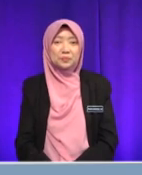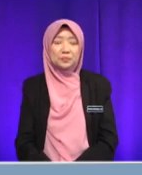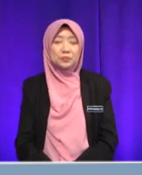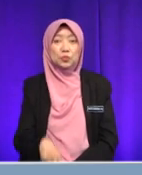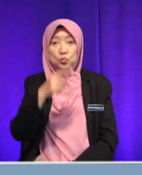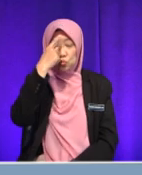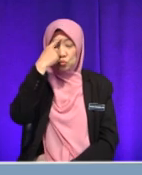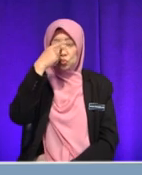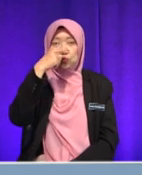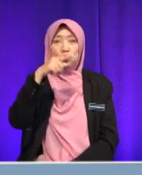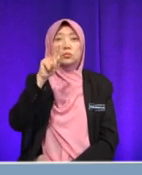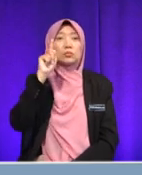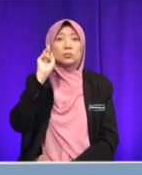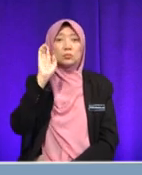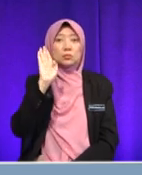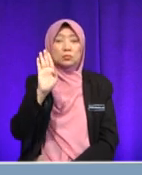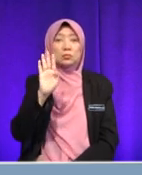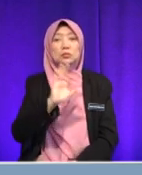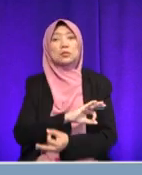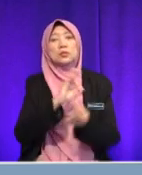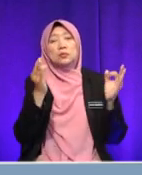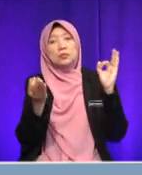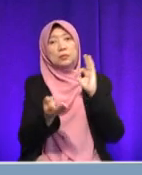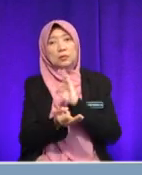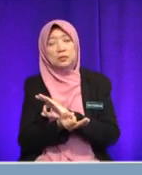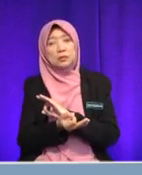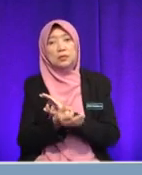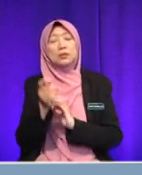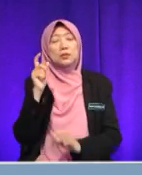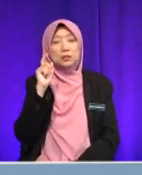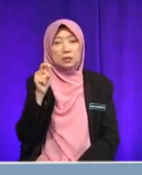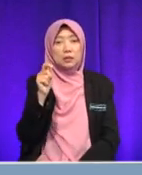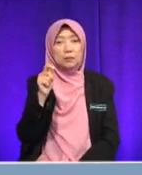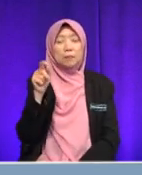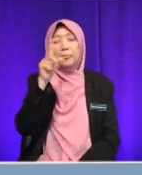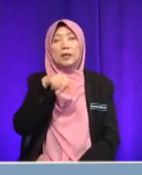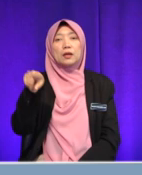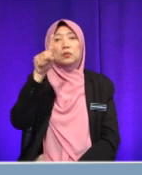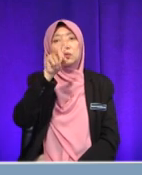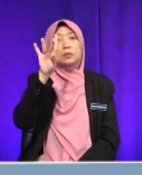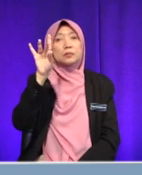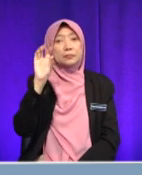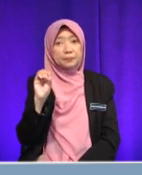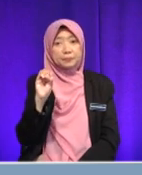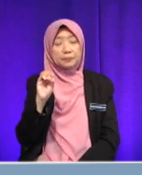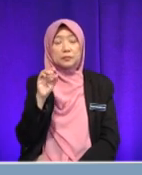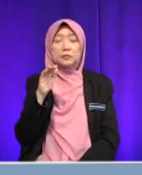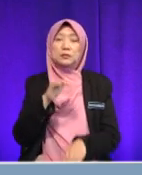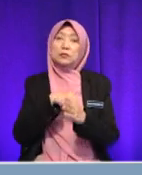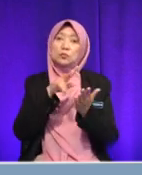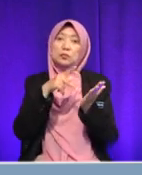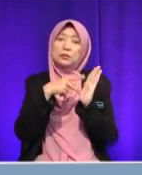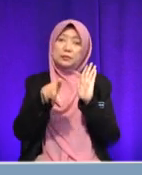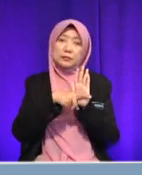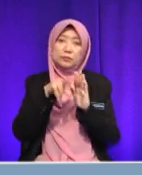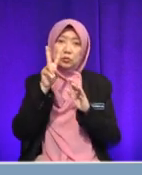Untuk T, transformasi T ialah putaran 180 darjah pada pusat negatif